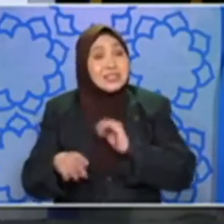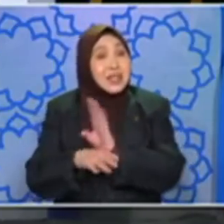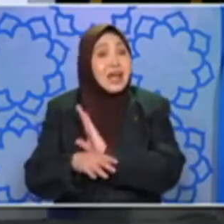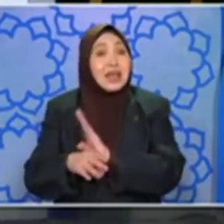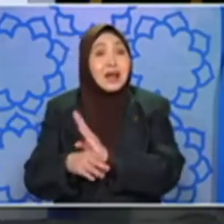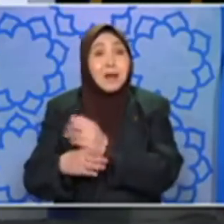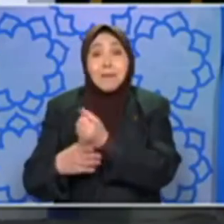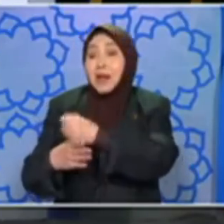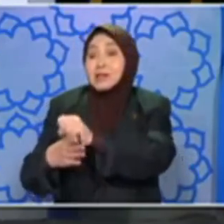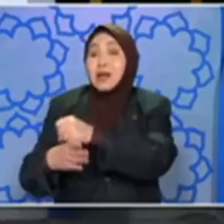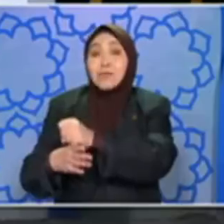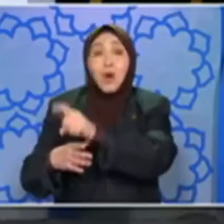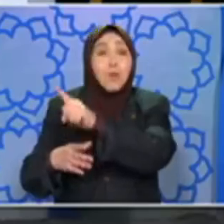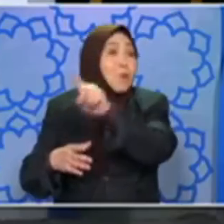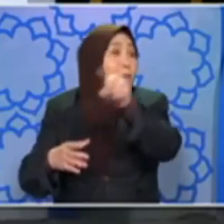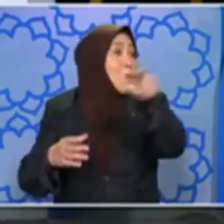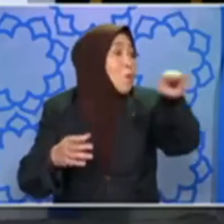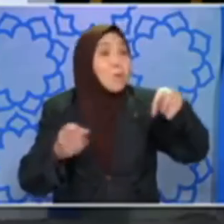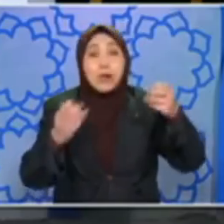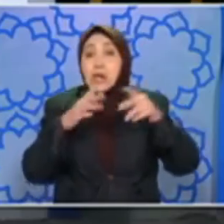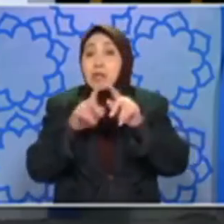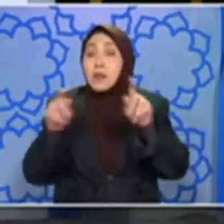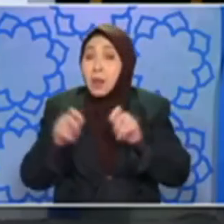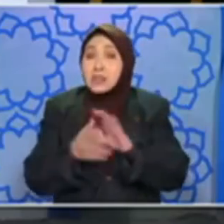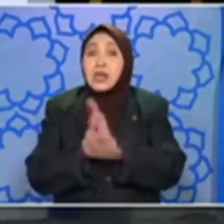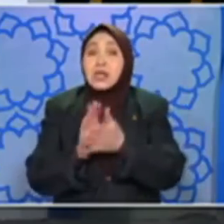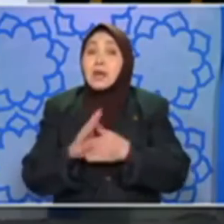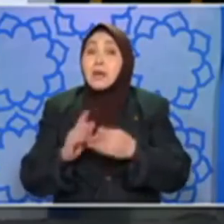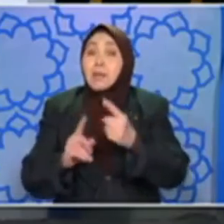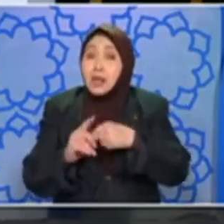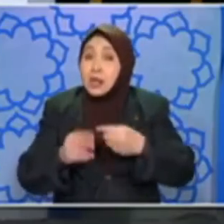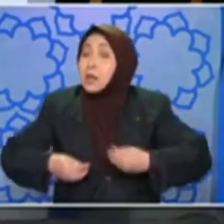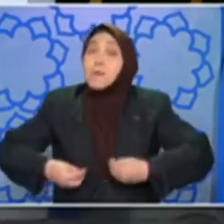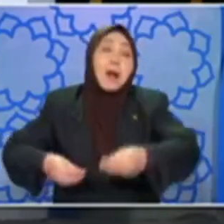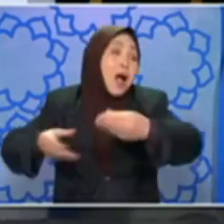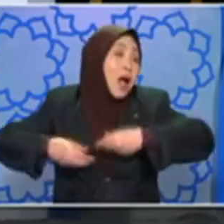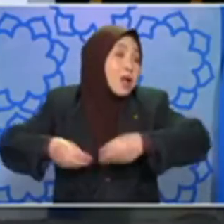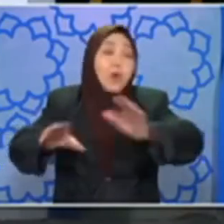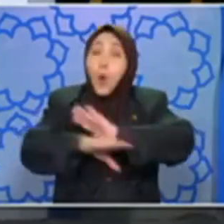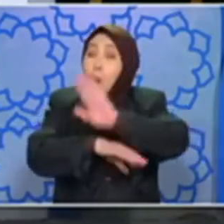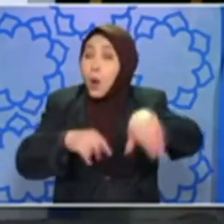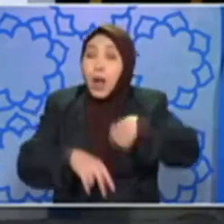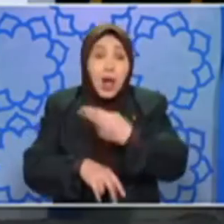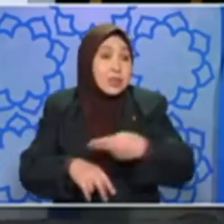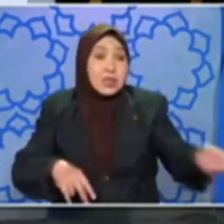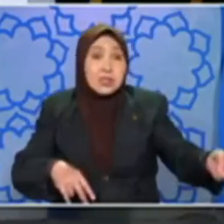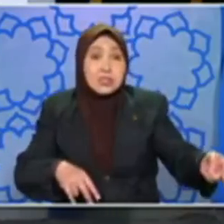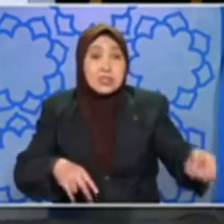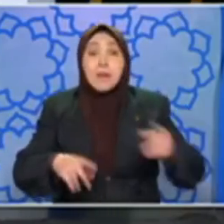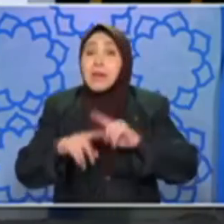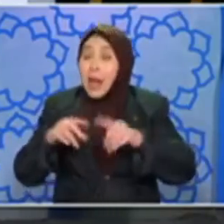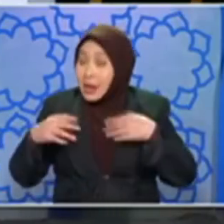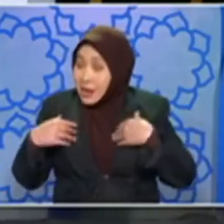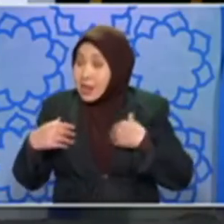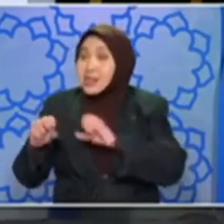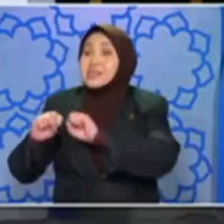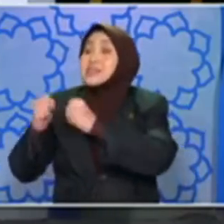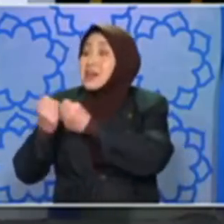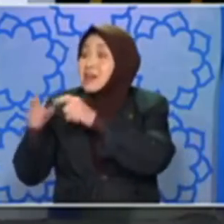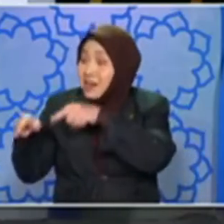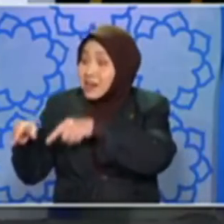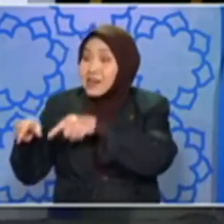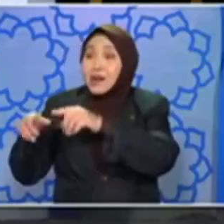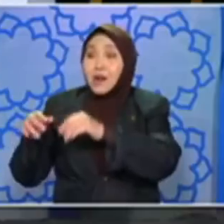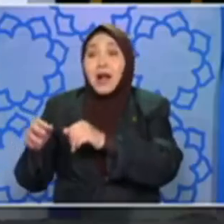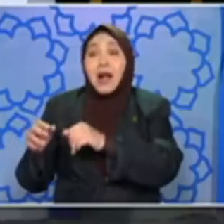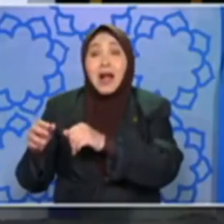pelaburan dekat sana. Jadi bila dia bagi semuanya itu, dekat sana ada company dia, ada syarikat dia, hujung